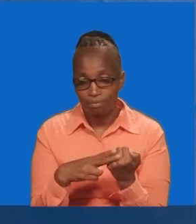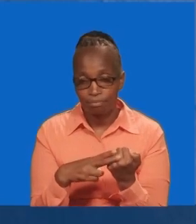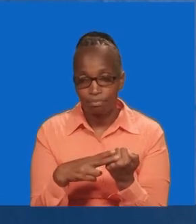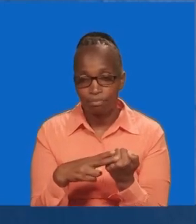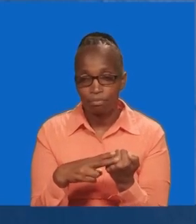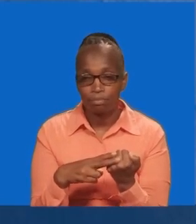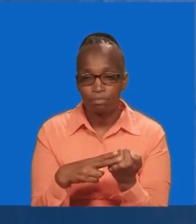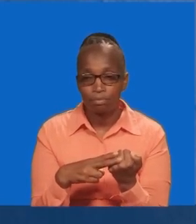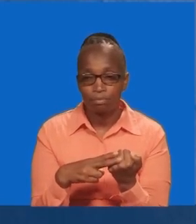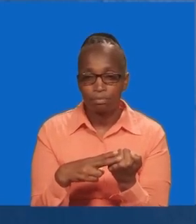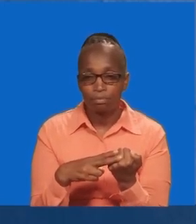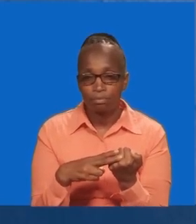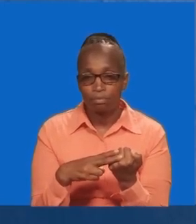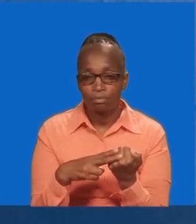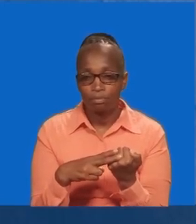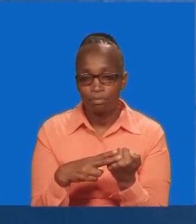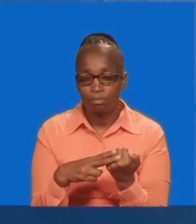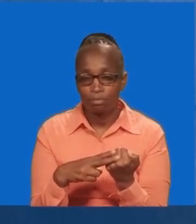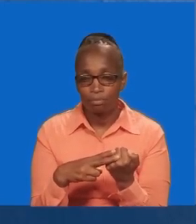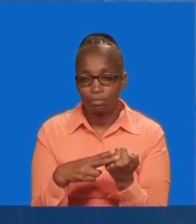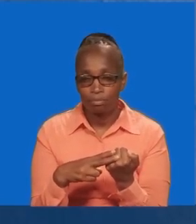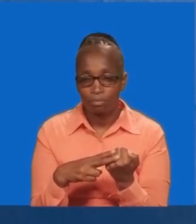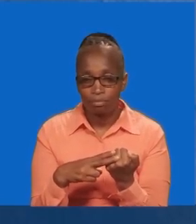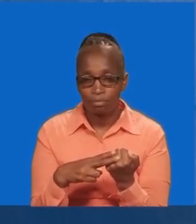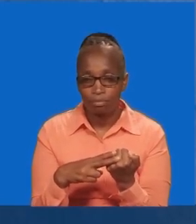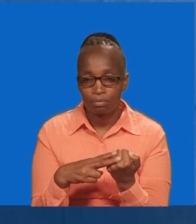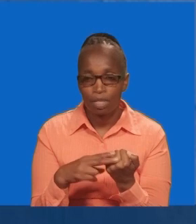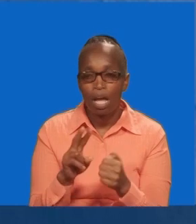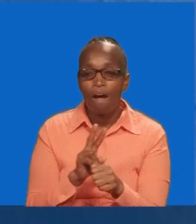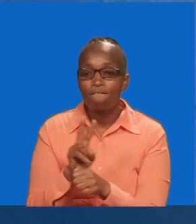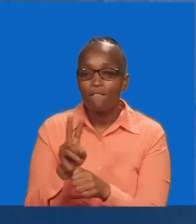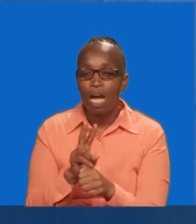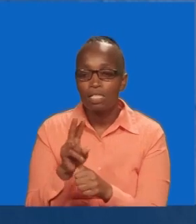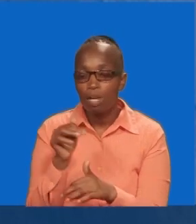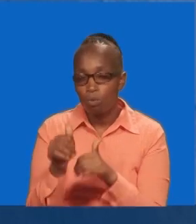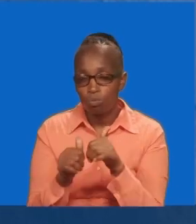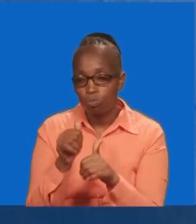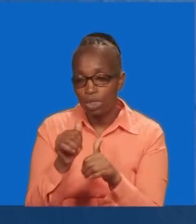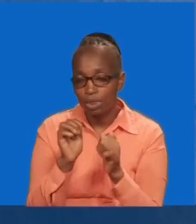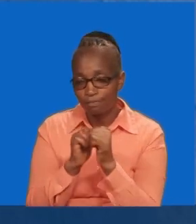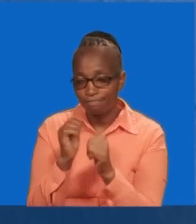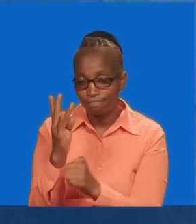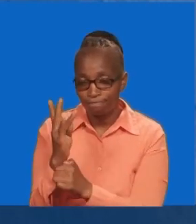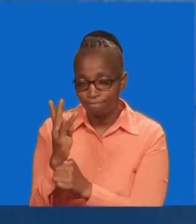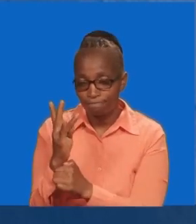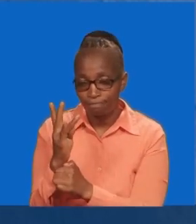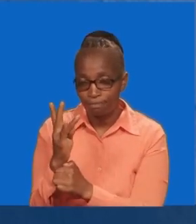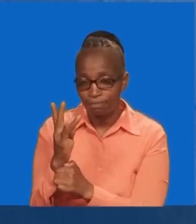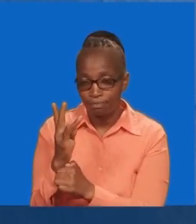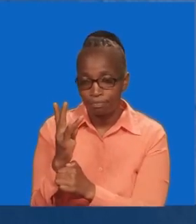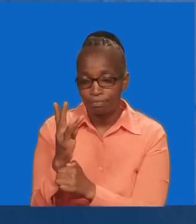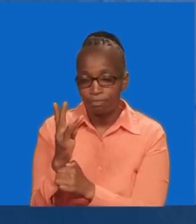mambo ya nyakati wa pili mlango wa saba na mstari ule wa